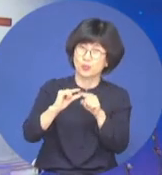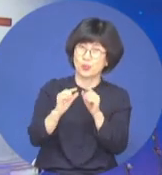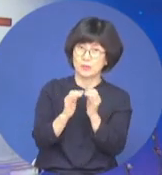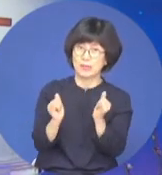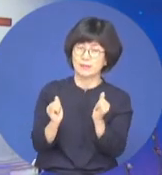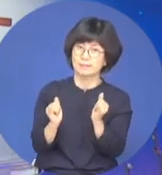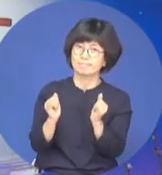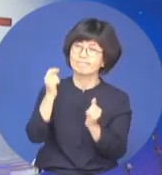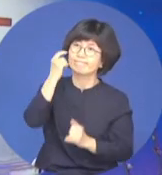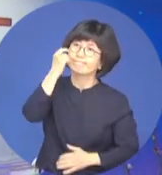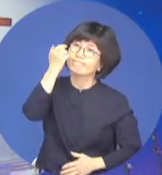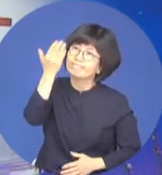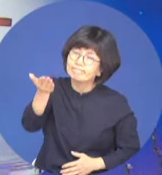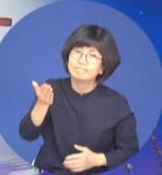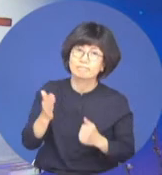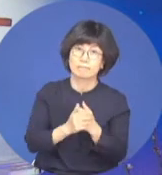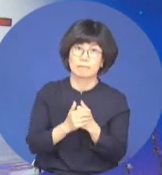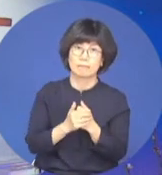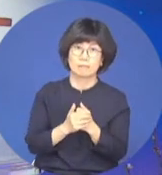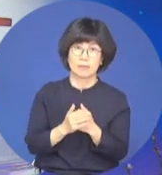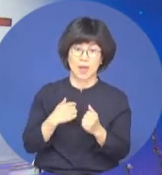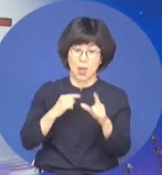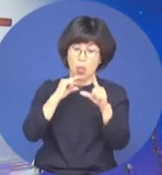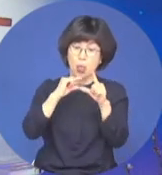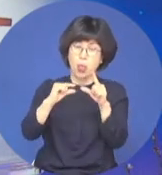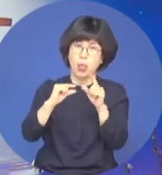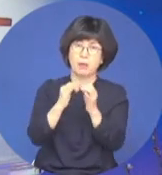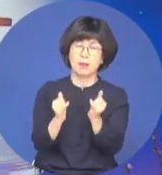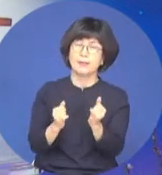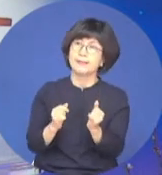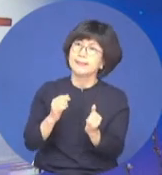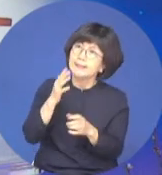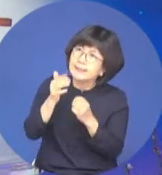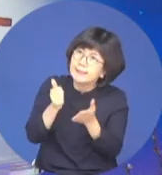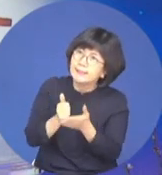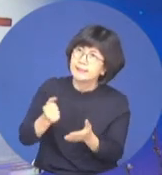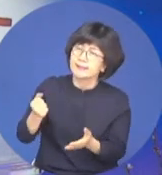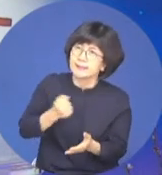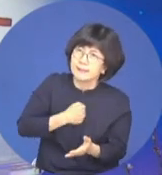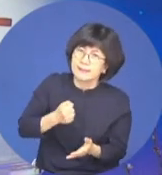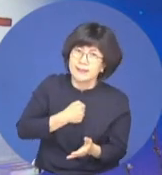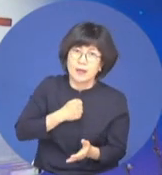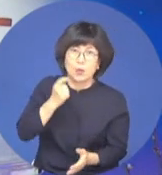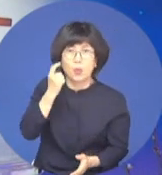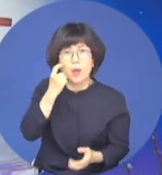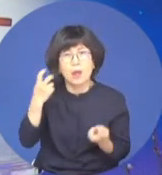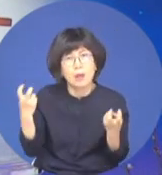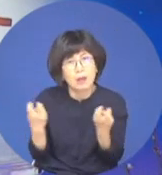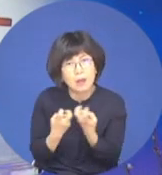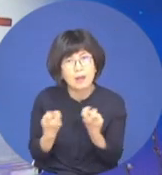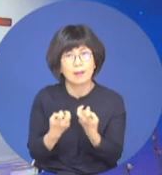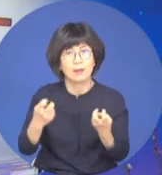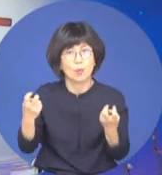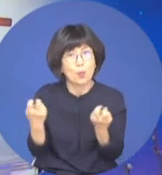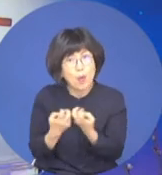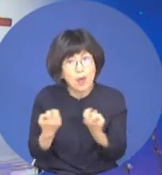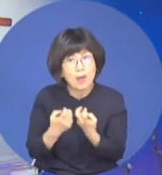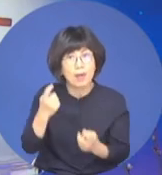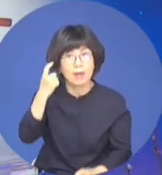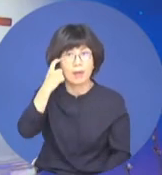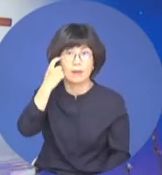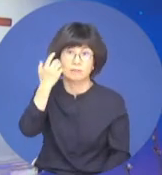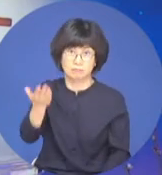소수의 남은 자, 믿음을 지키는 사람들은 탄식하는 거 아닙니까? 네? 어찌하여 어찌하여 이런 일이 벌어집니까?